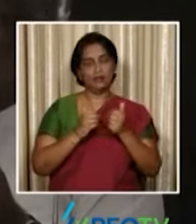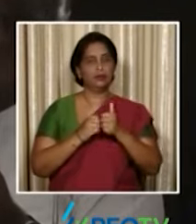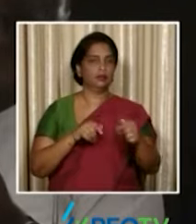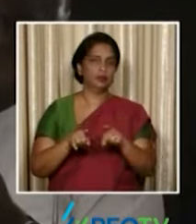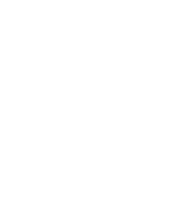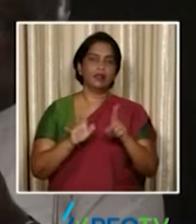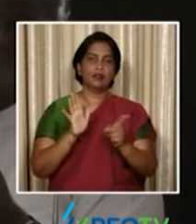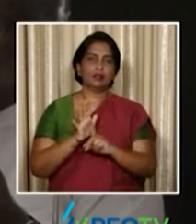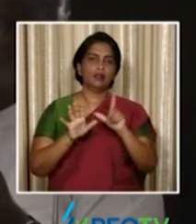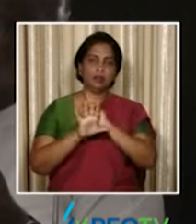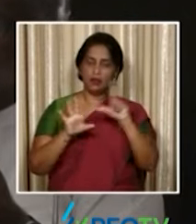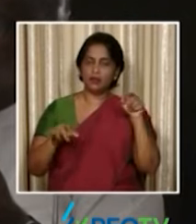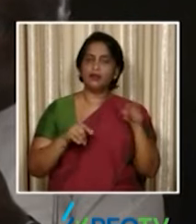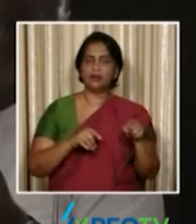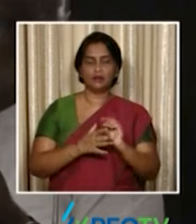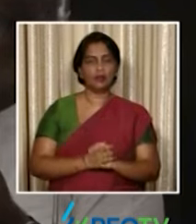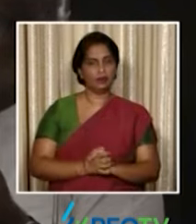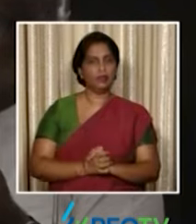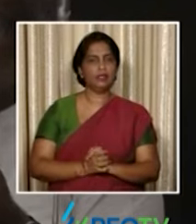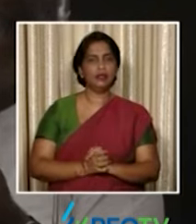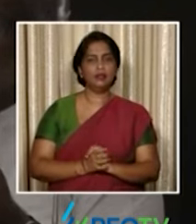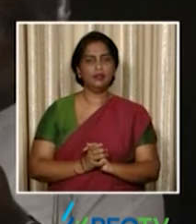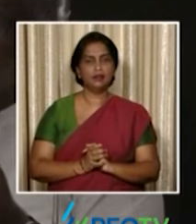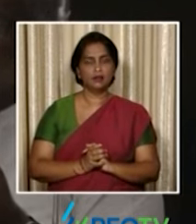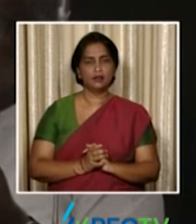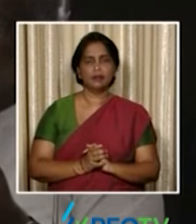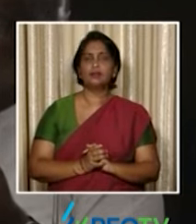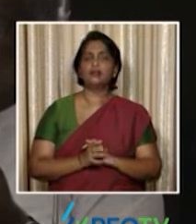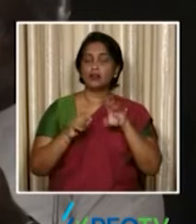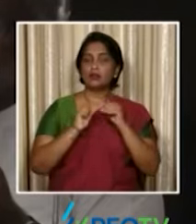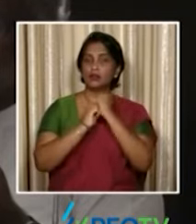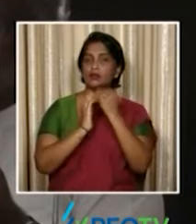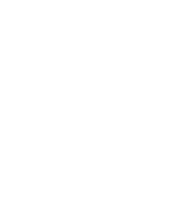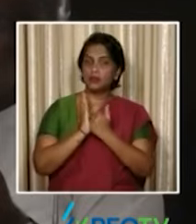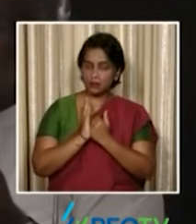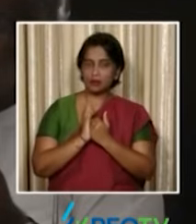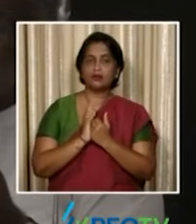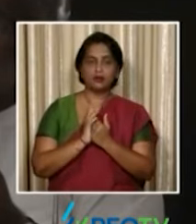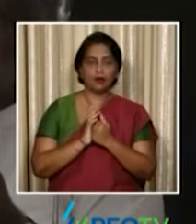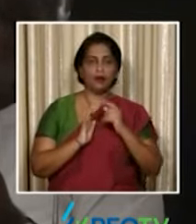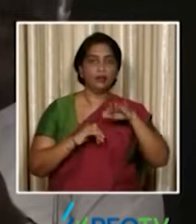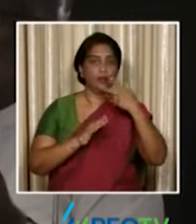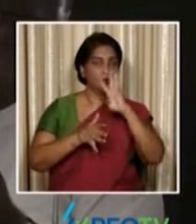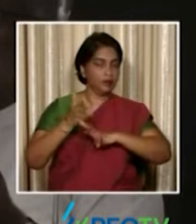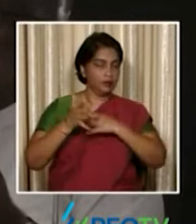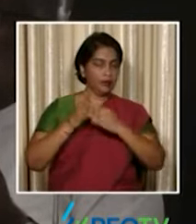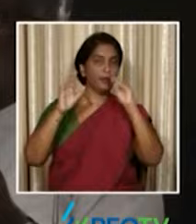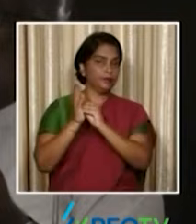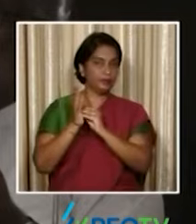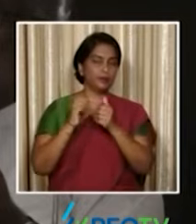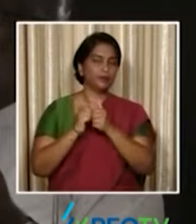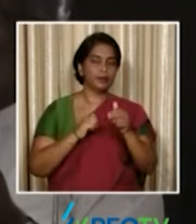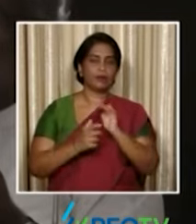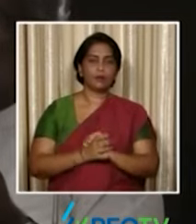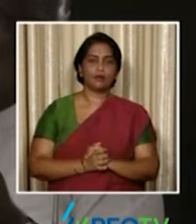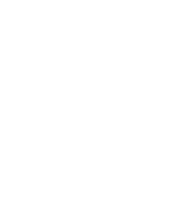ලක්ෂ 17කට ප්‍රාථමික අංශවල දරුවන්ට දිවාහාර වේලක් දෙන්නේ. දැන් මේ වැඩපිළිවෙල අපි ලබන වර්ෂයේ ආයවැයට ඇතුළත් කිරීමට යෝජනා කරලා තිනවා.